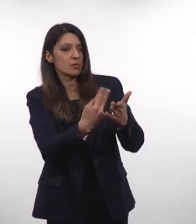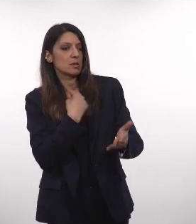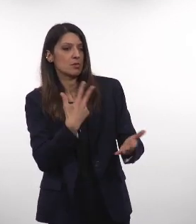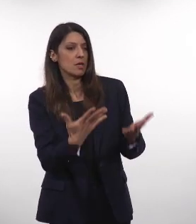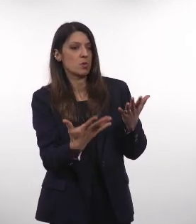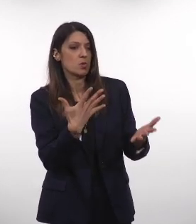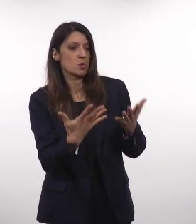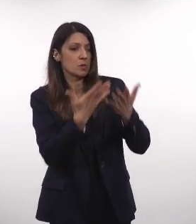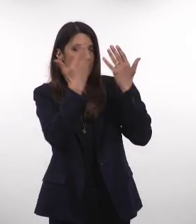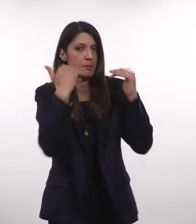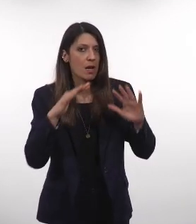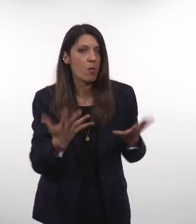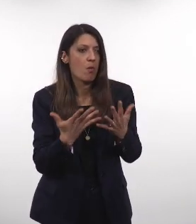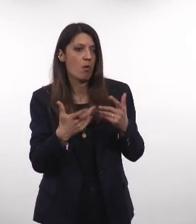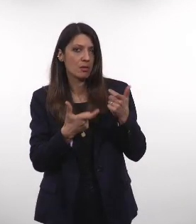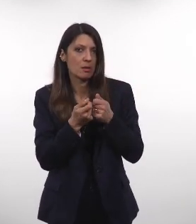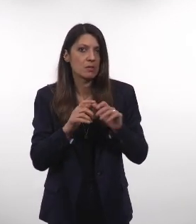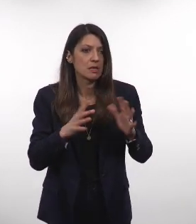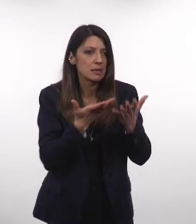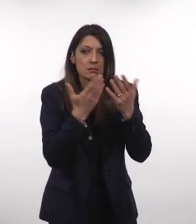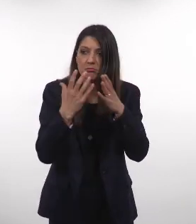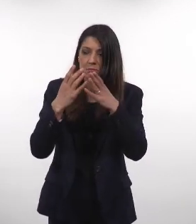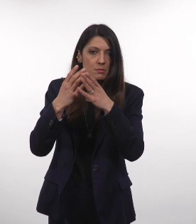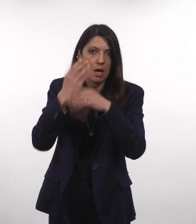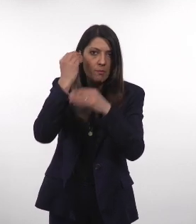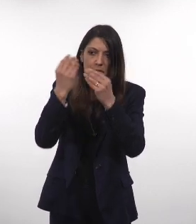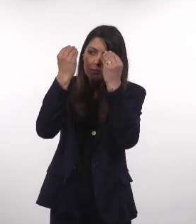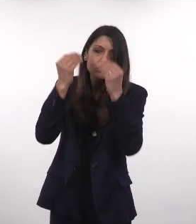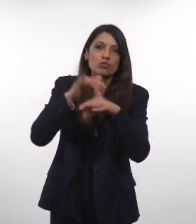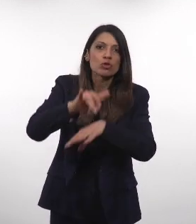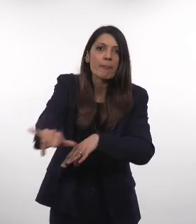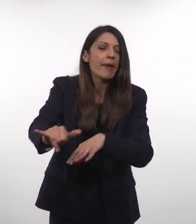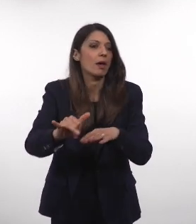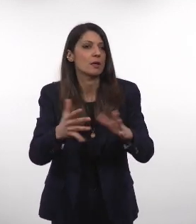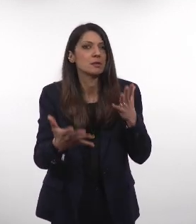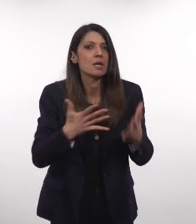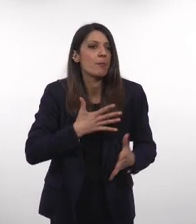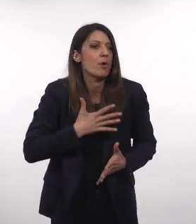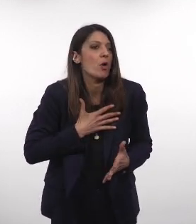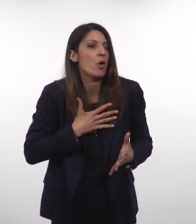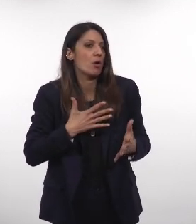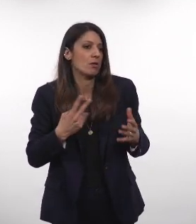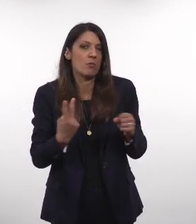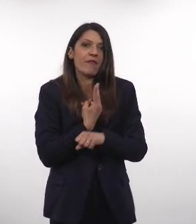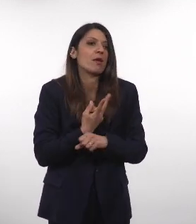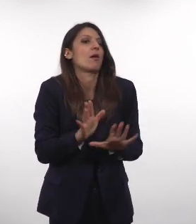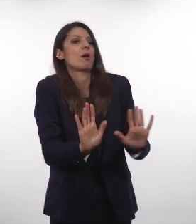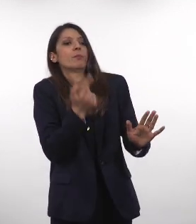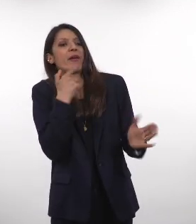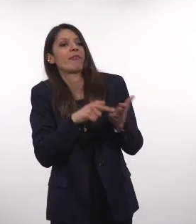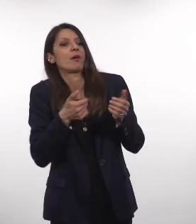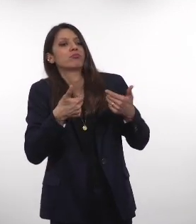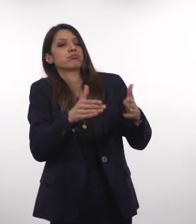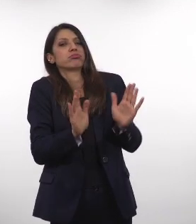prendre. On leur a pas appris, ils ont pas l'habitude, et donc voilà, par peur de mal faire, et ben ils osent pas faire, et du